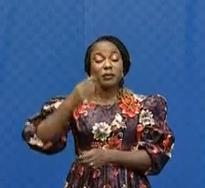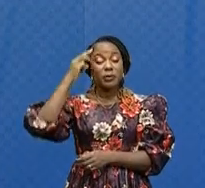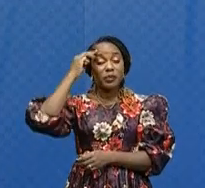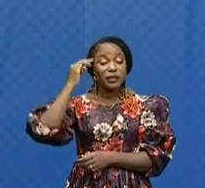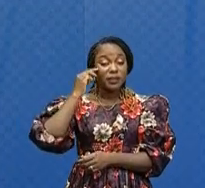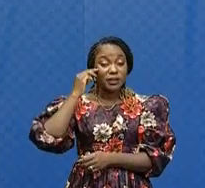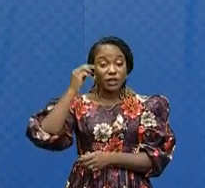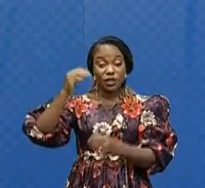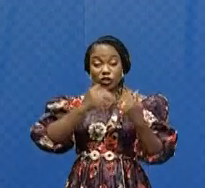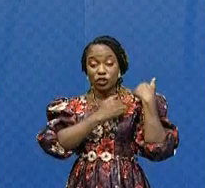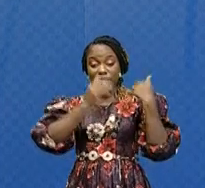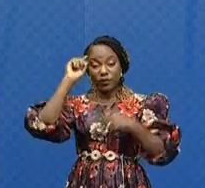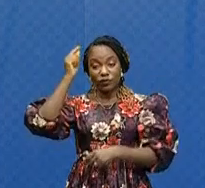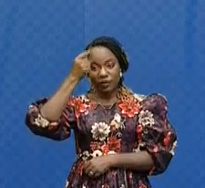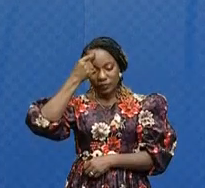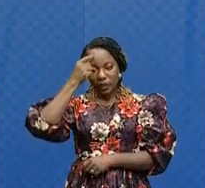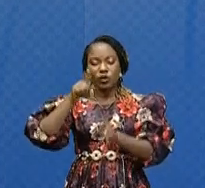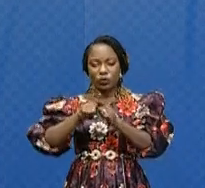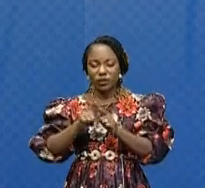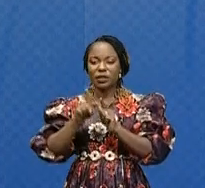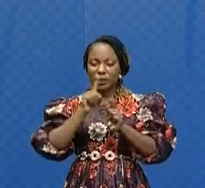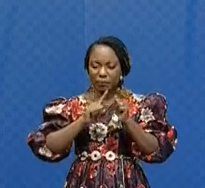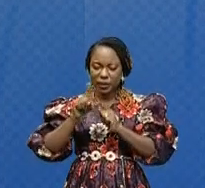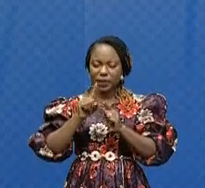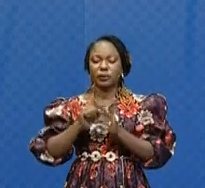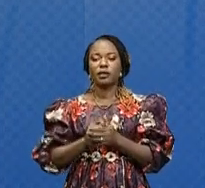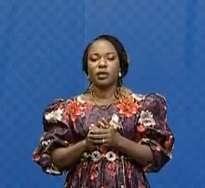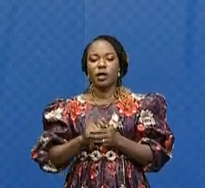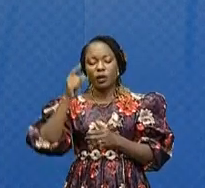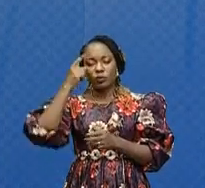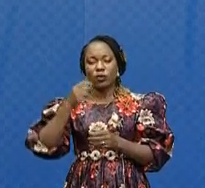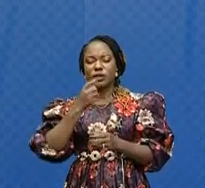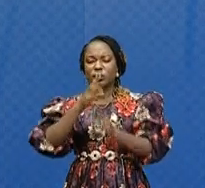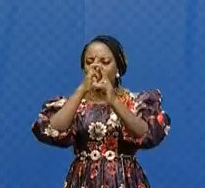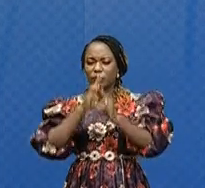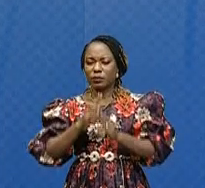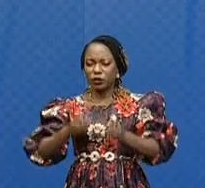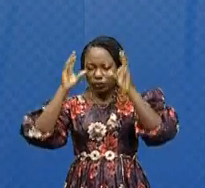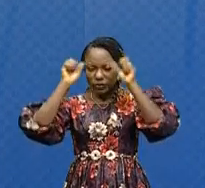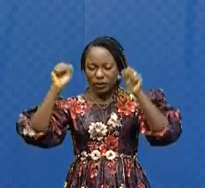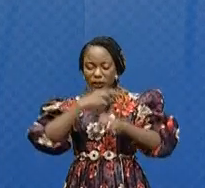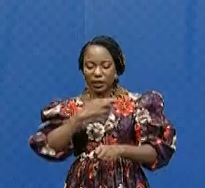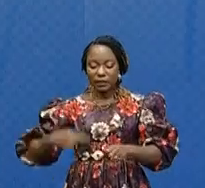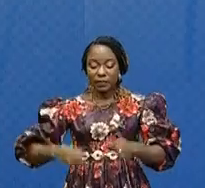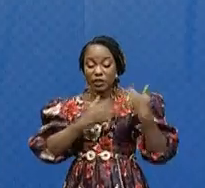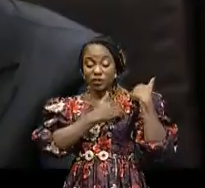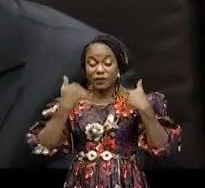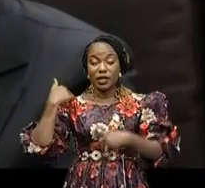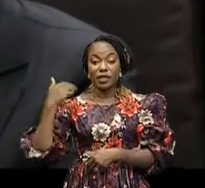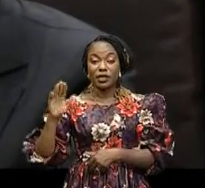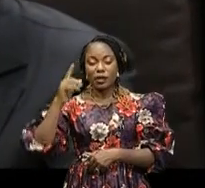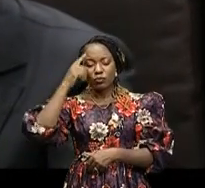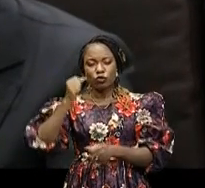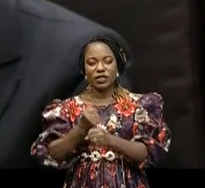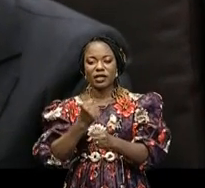du gouvernement a aussi saisi cette occasion pour rendre un vibrant hommage au président de la République chef de l'État pour